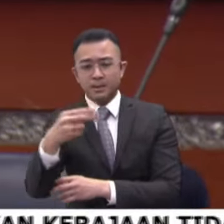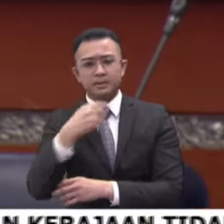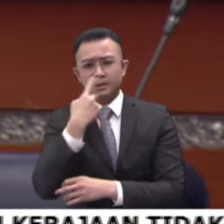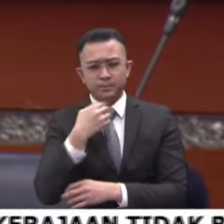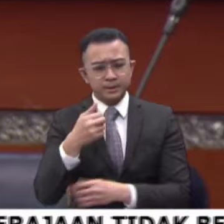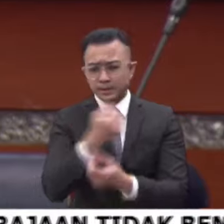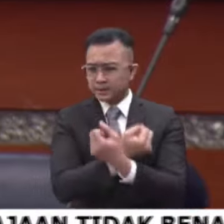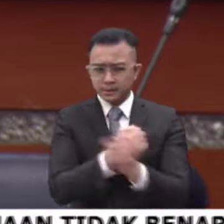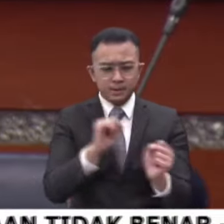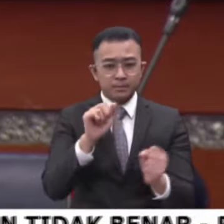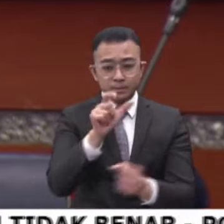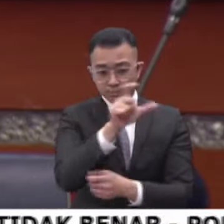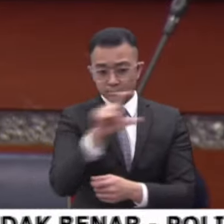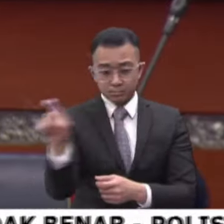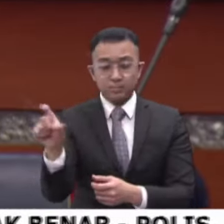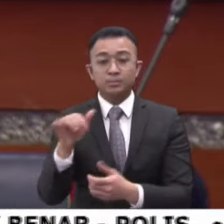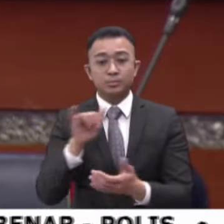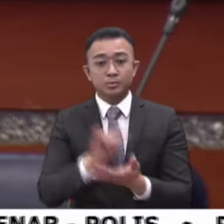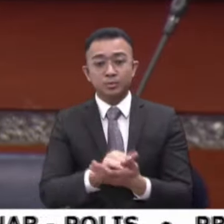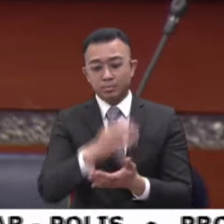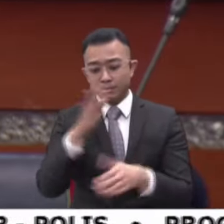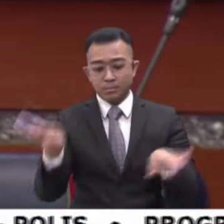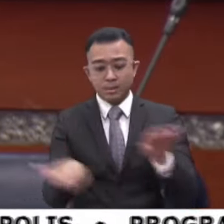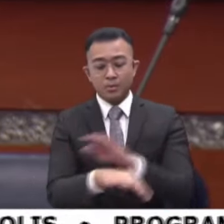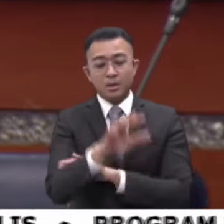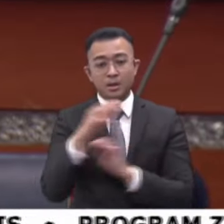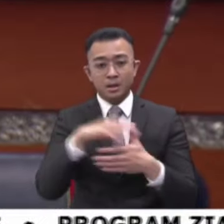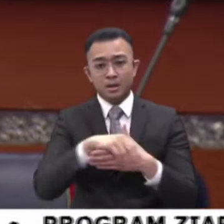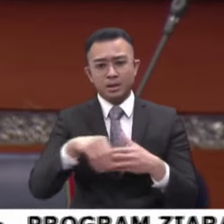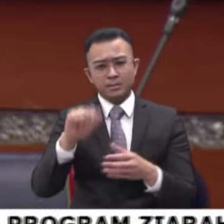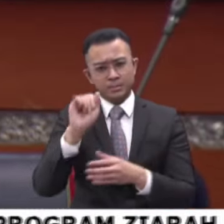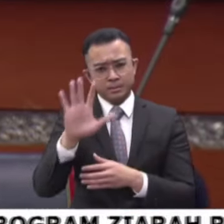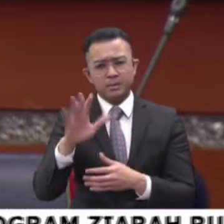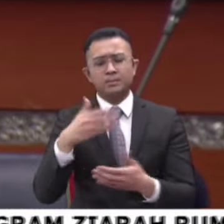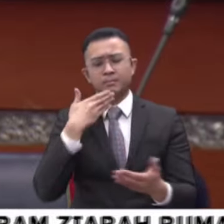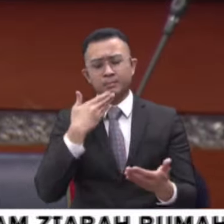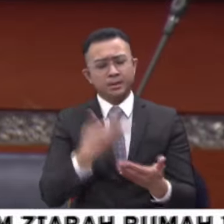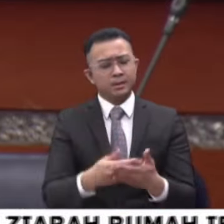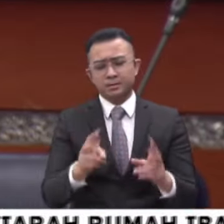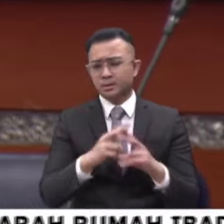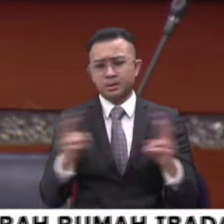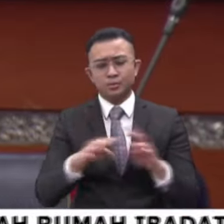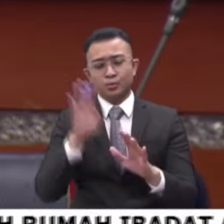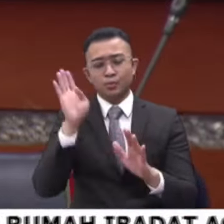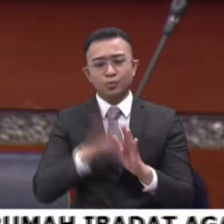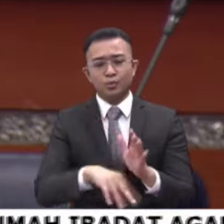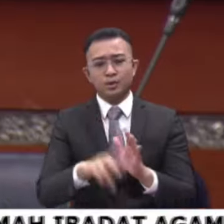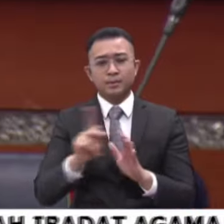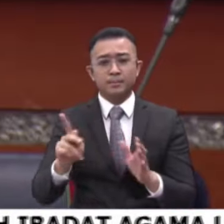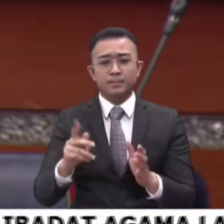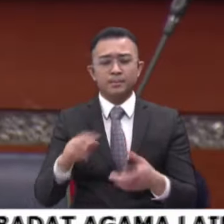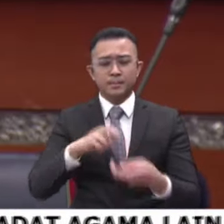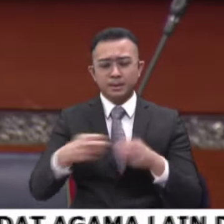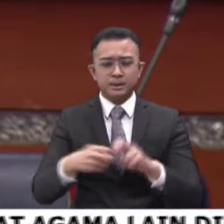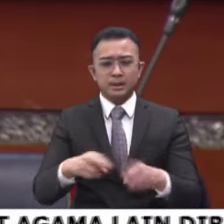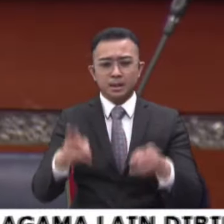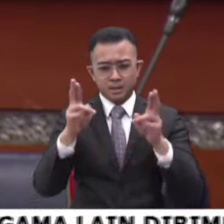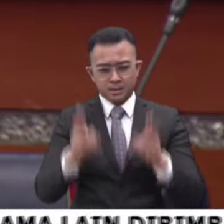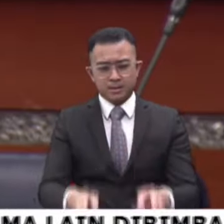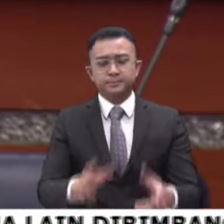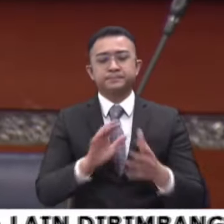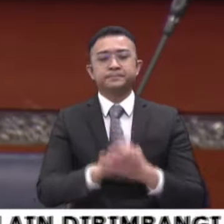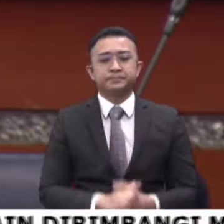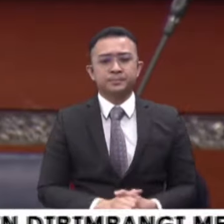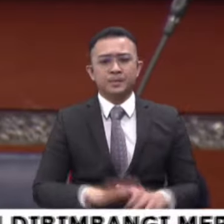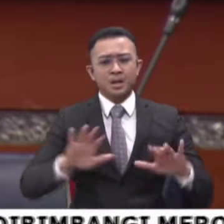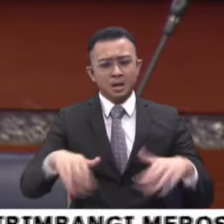menyediakan menu ramah ni dia jual dengan bawah RM5. suatu yang sangat baik untuk mengurangkan beban rakyat. Jadi